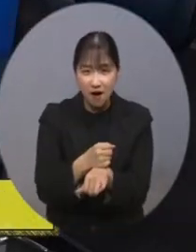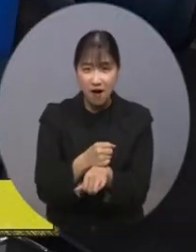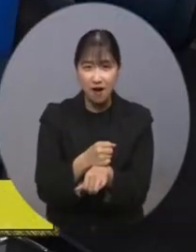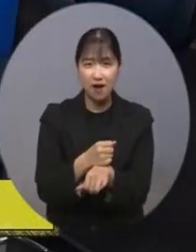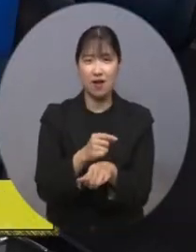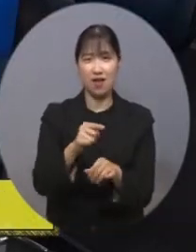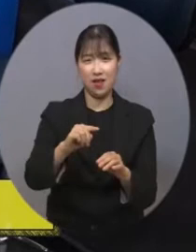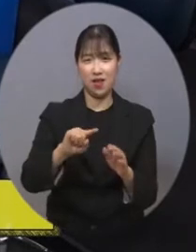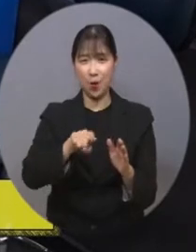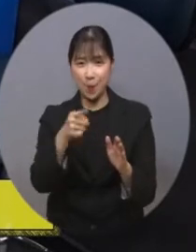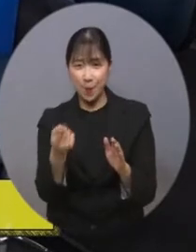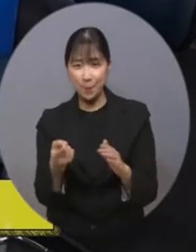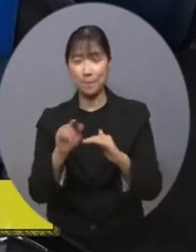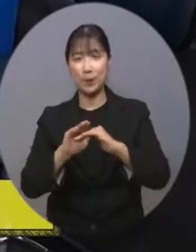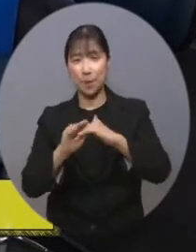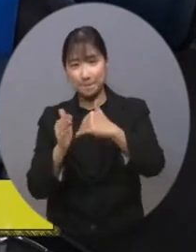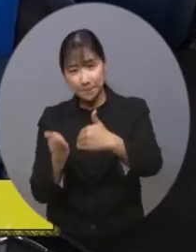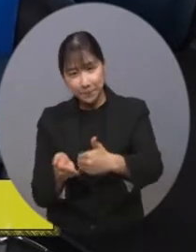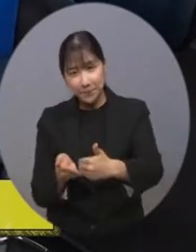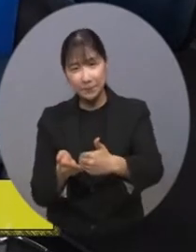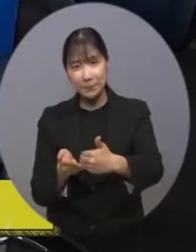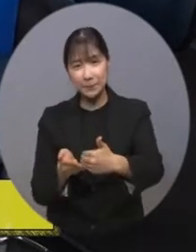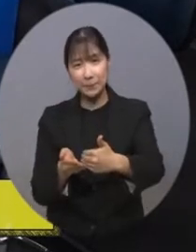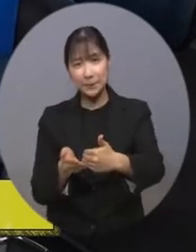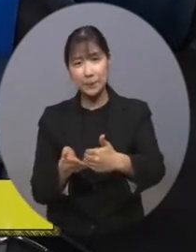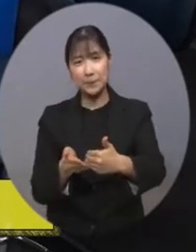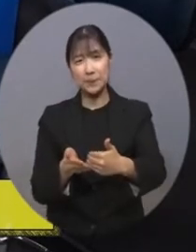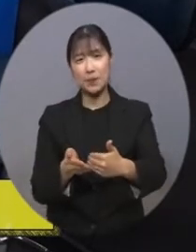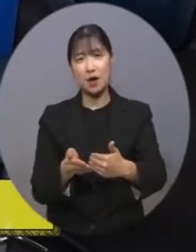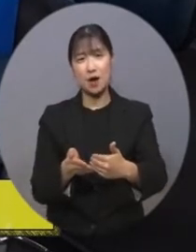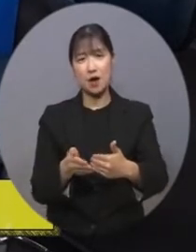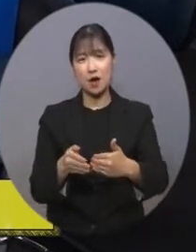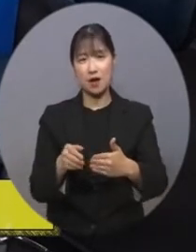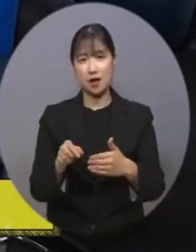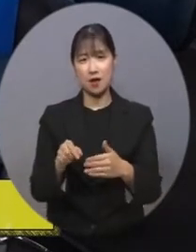이거를, 여기 접어서, 여기를 잡고, 네. 접어서.